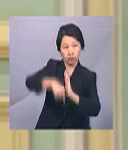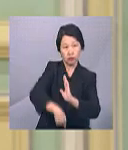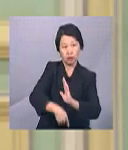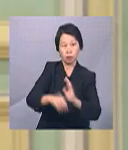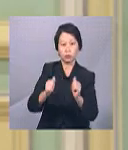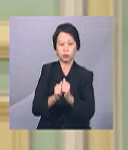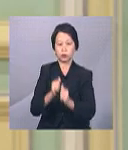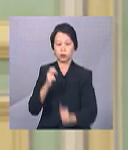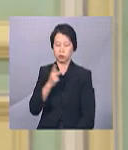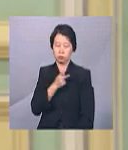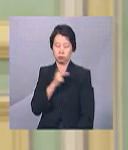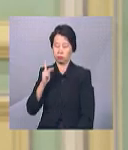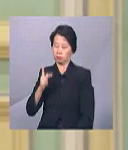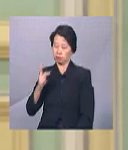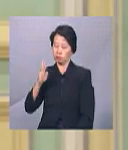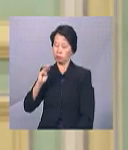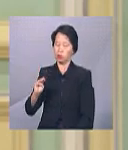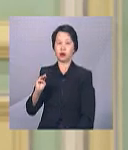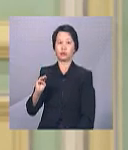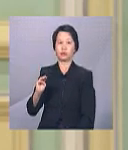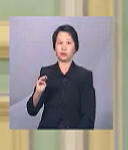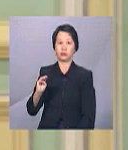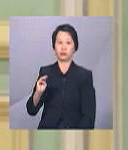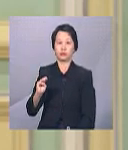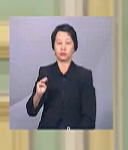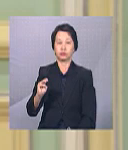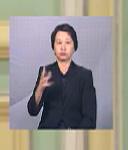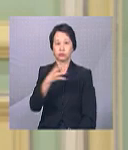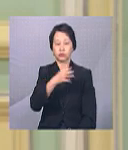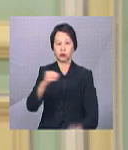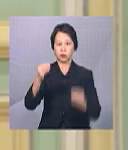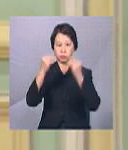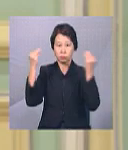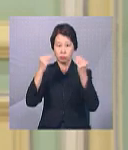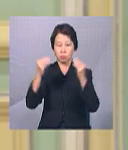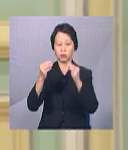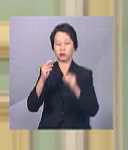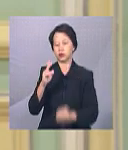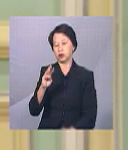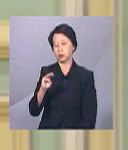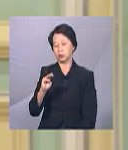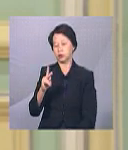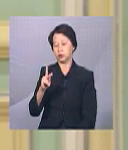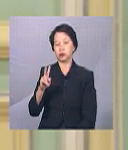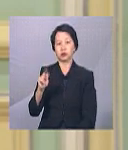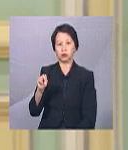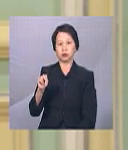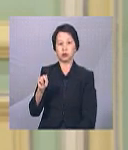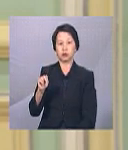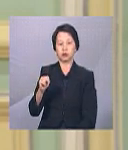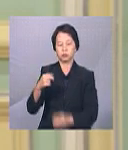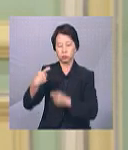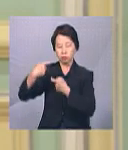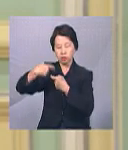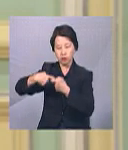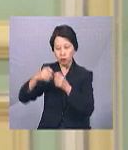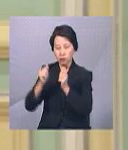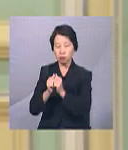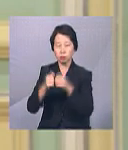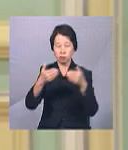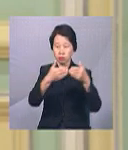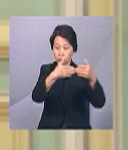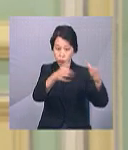Kementerian Kesehatan lele sekhem dan majelis keselamatan negara MKN berkaitan dengan